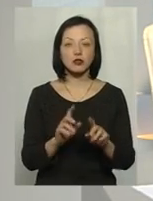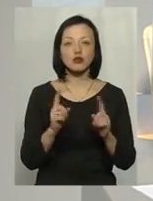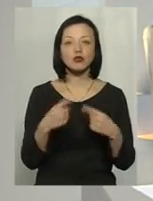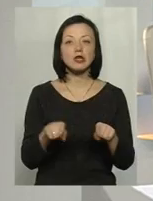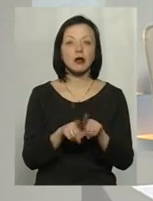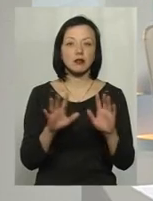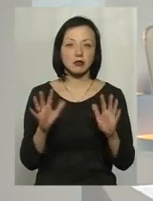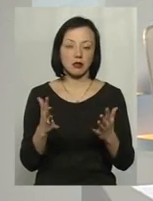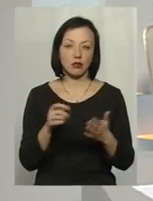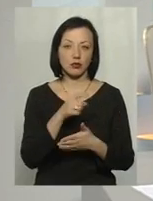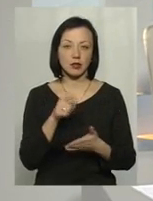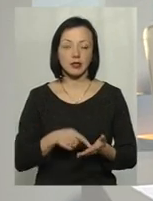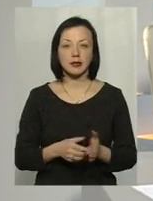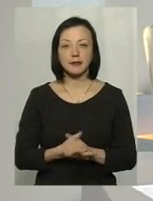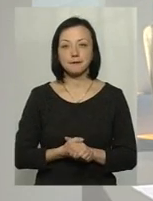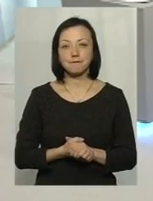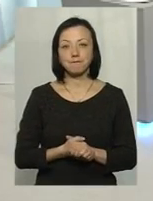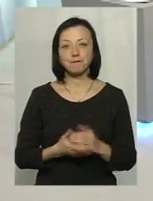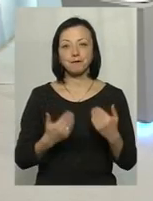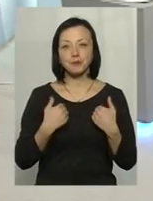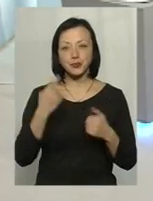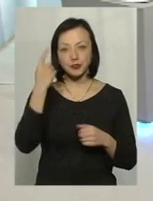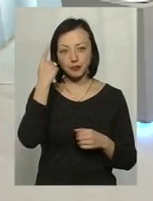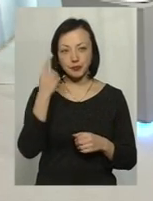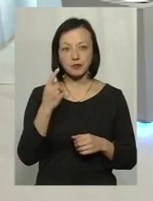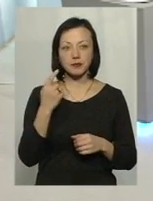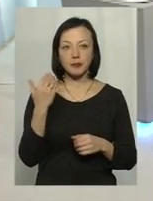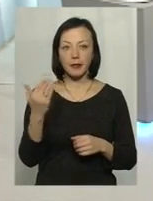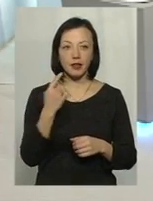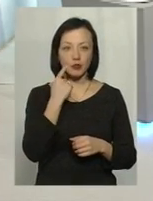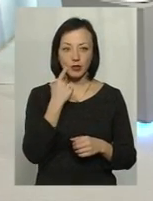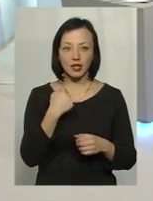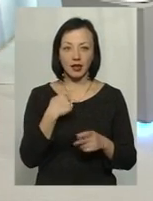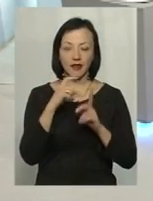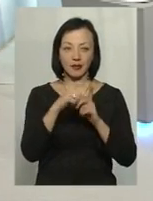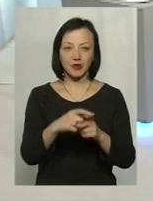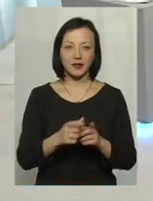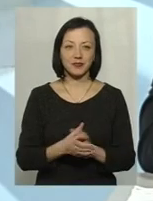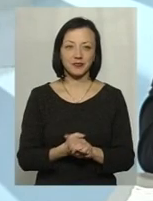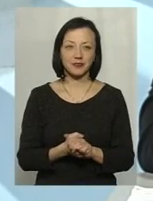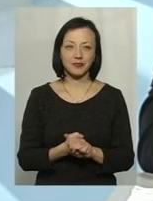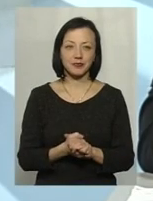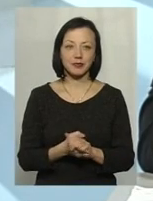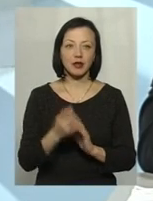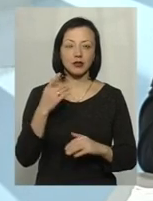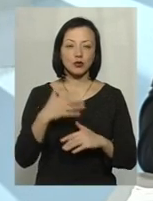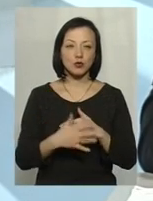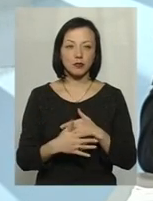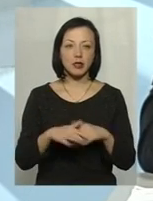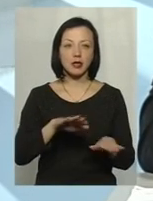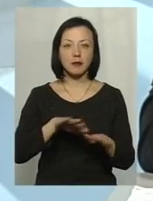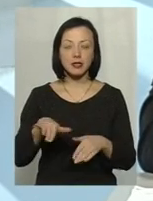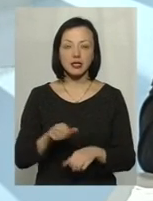Чому так сталося? Дякую. Я думаю, що Юрій Володимирович не буде ображатися, якщо я дам відповідь. Зрозуміло, що